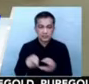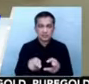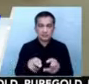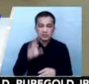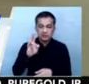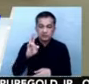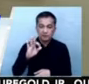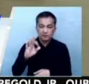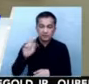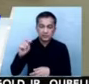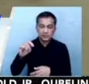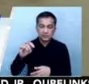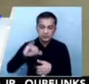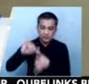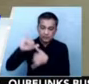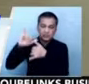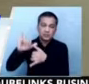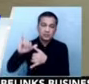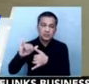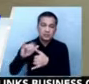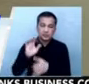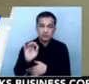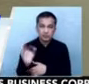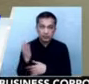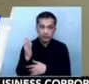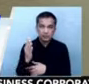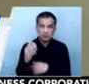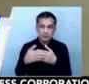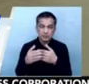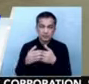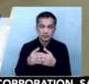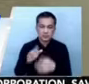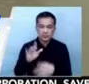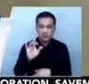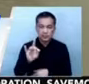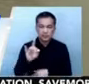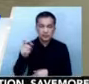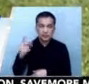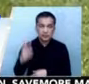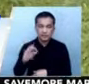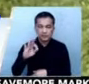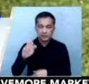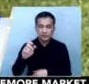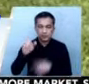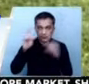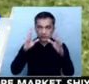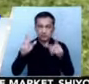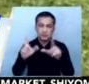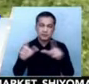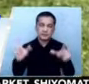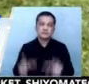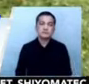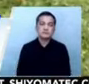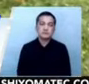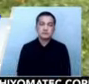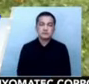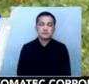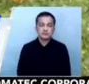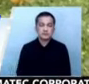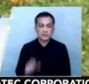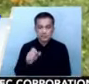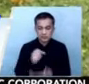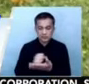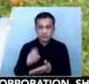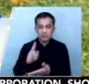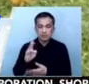lalim as of 9 a at malapit na sa wo kalahating talampakang critical level pinagtatanggal na ng Santa Barbara